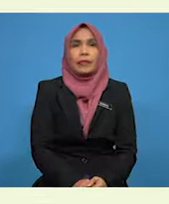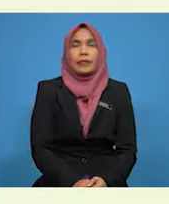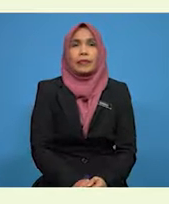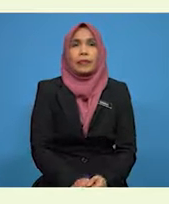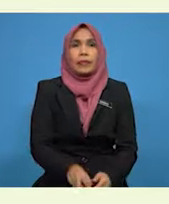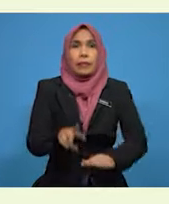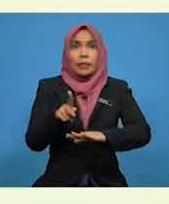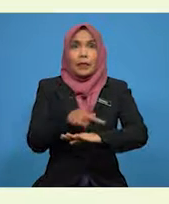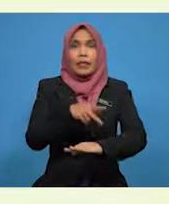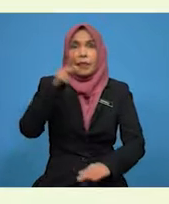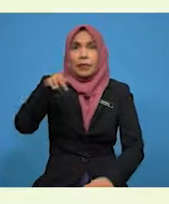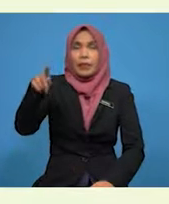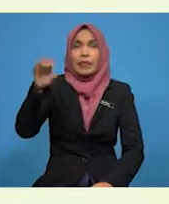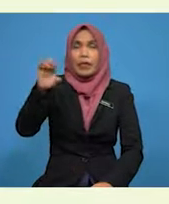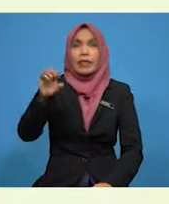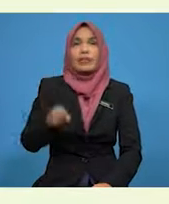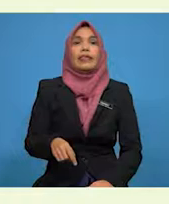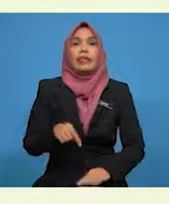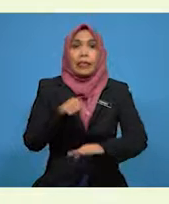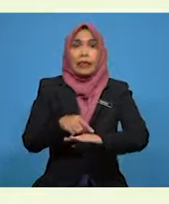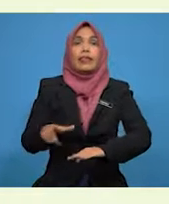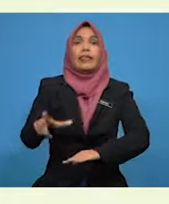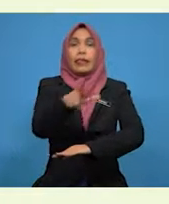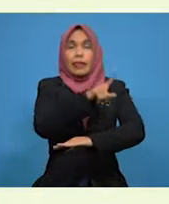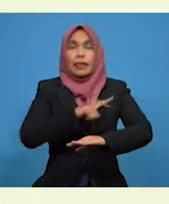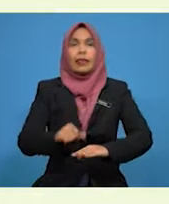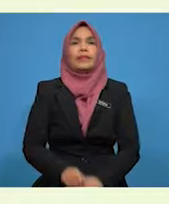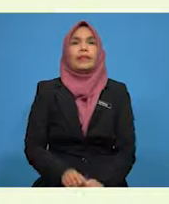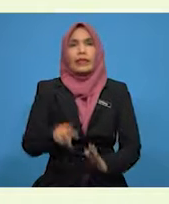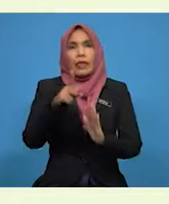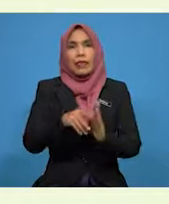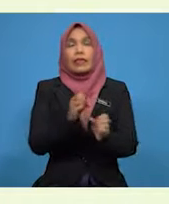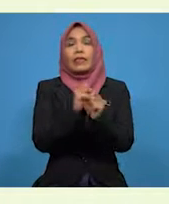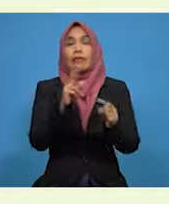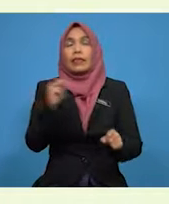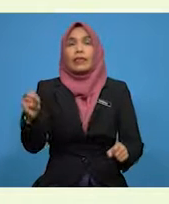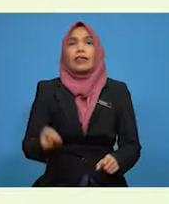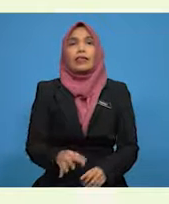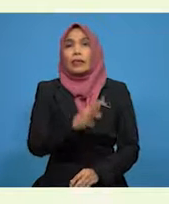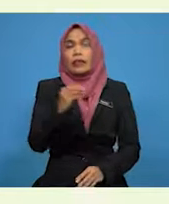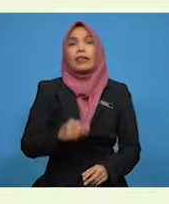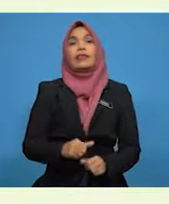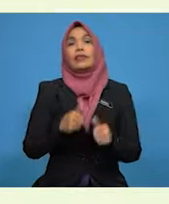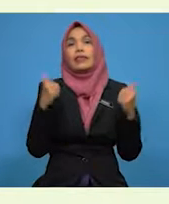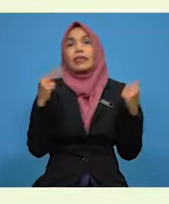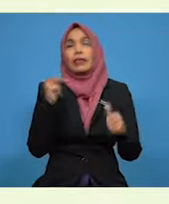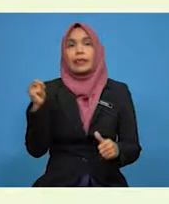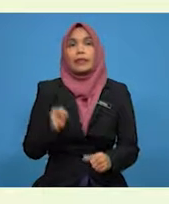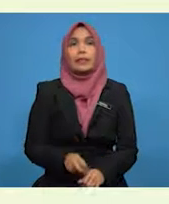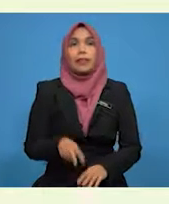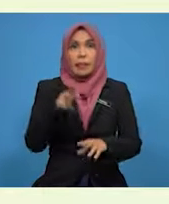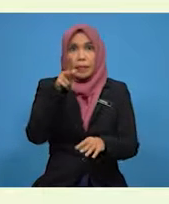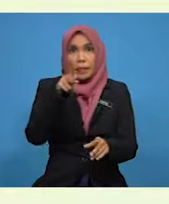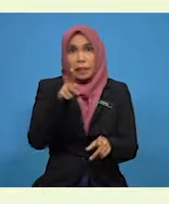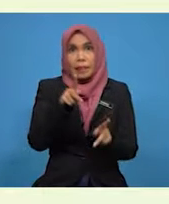amalan biosekuriti dan pemakaian PPE ketika di ladang, keselamatan dan kesihatan